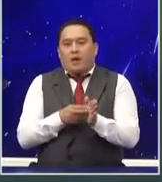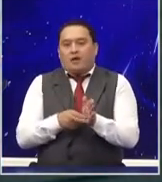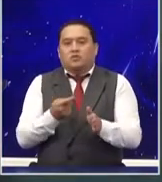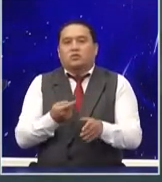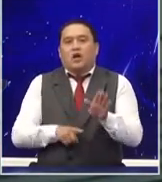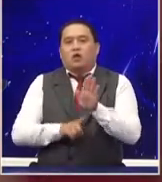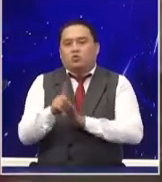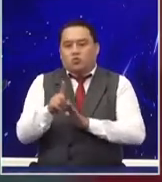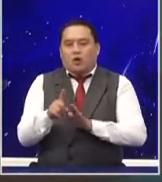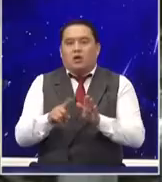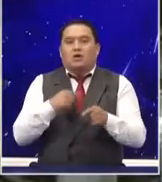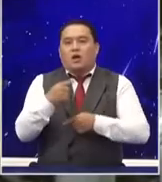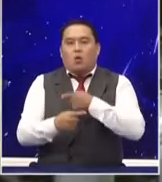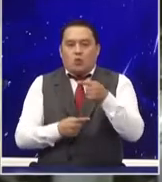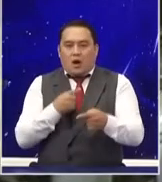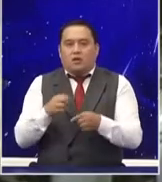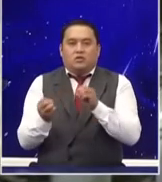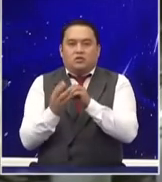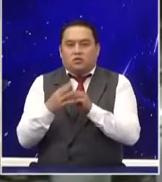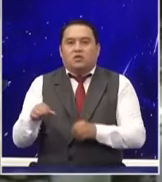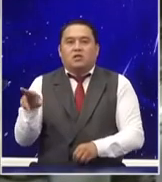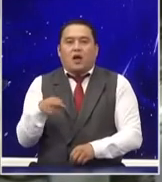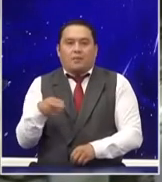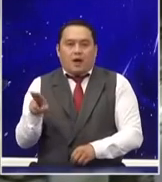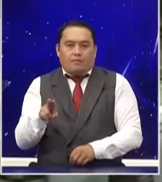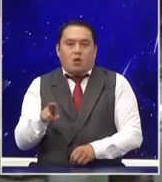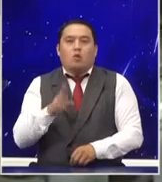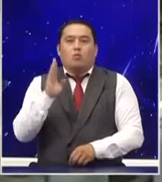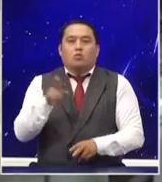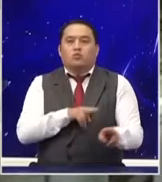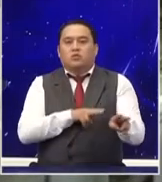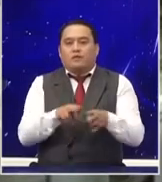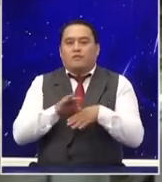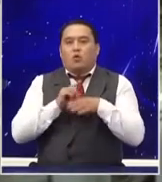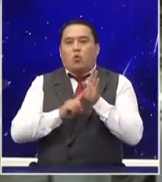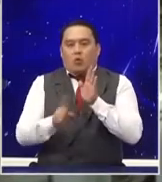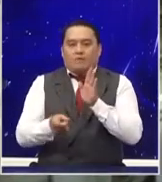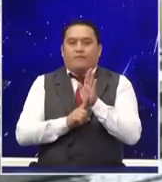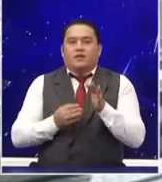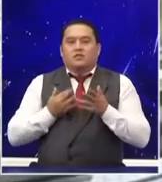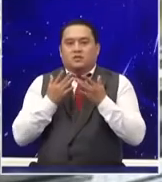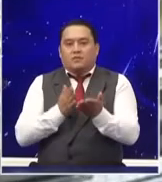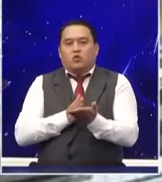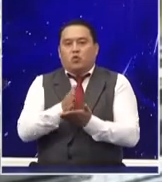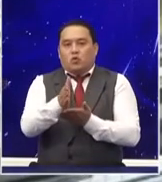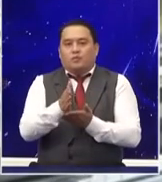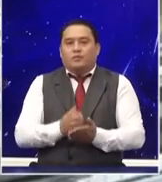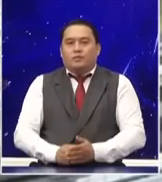поезда, начнут совершать регулярные рейсы с 14 декабря. Они будут курсировать по самым востребованным маршрутом.